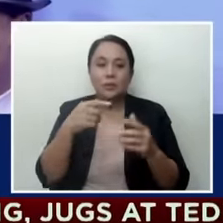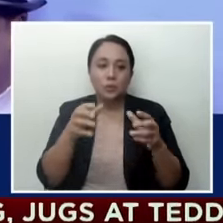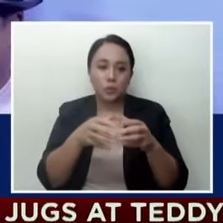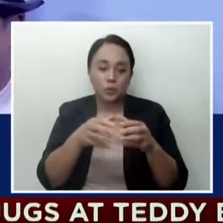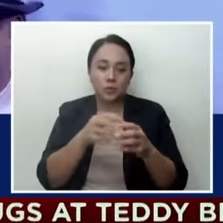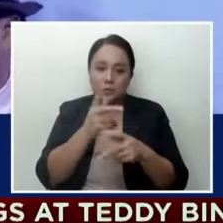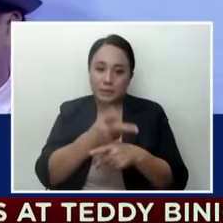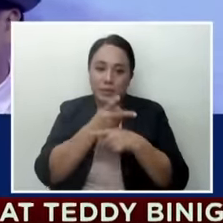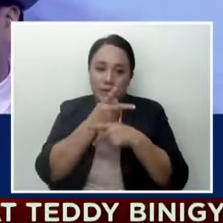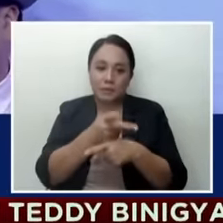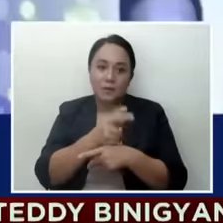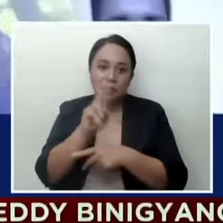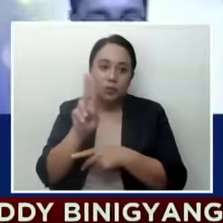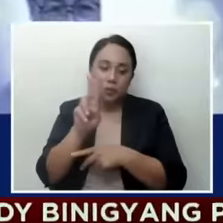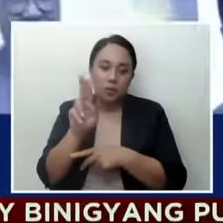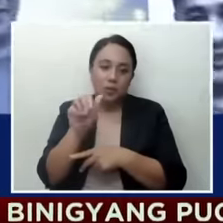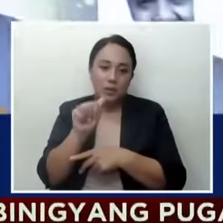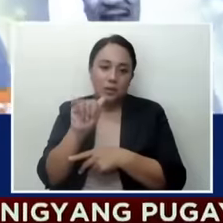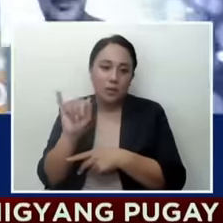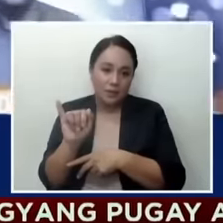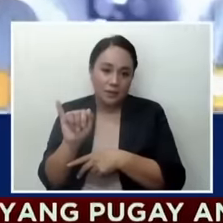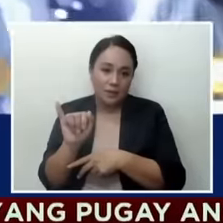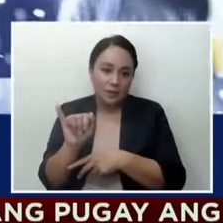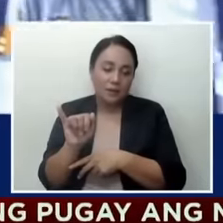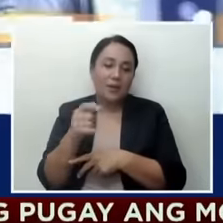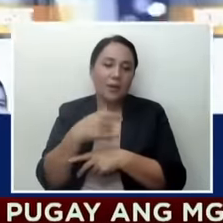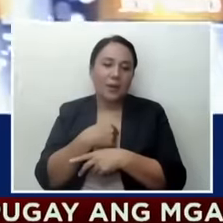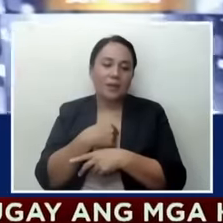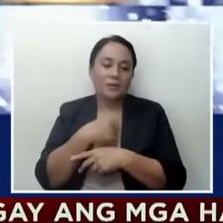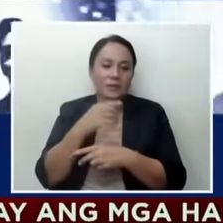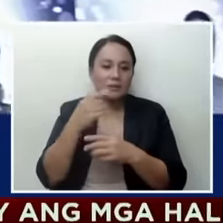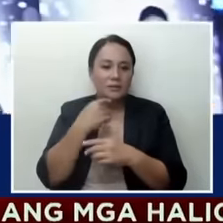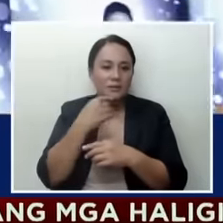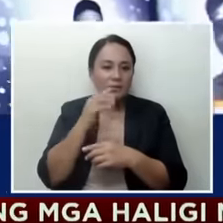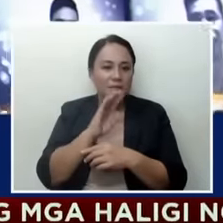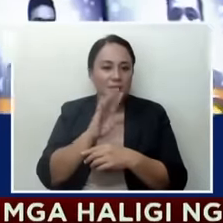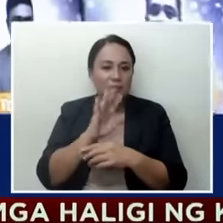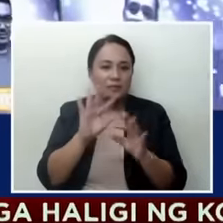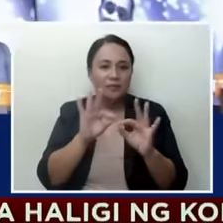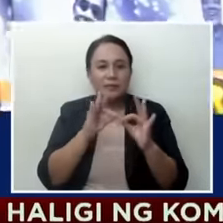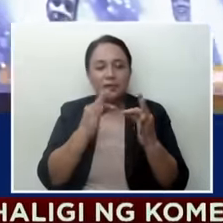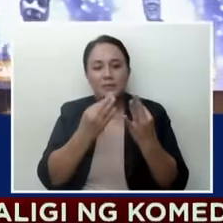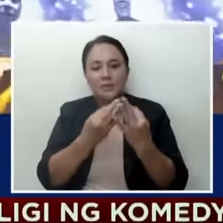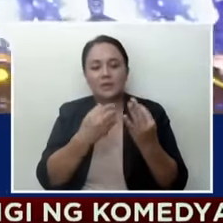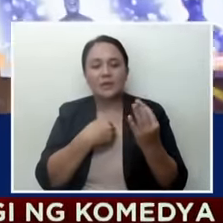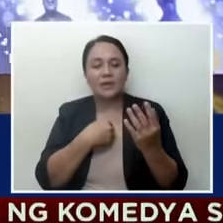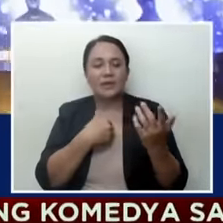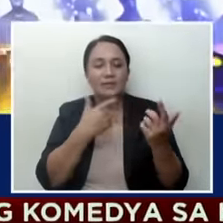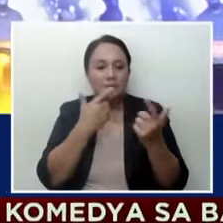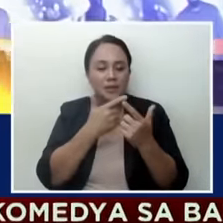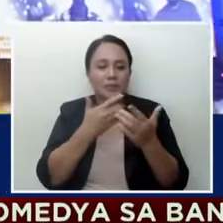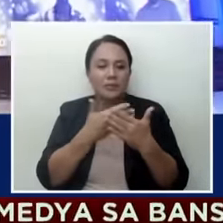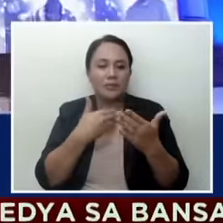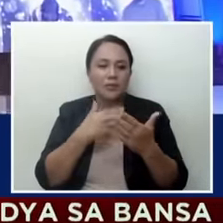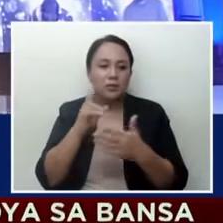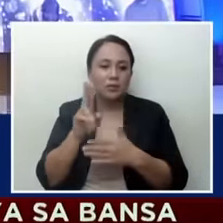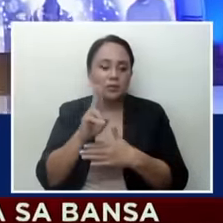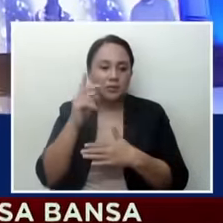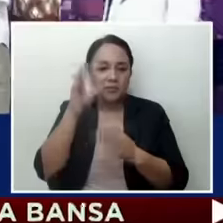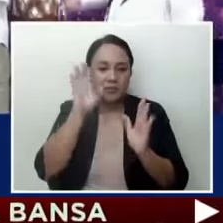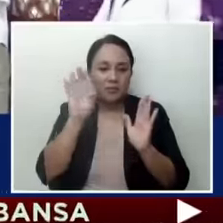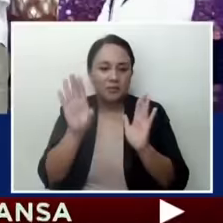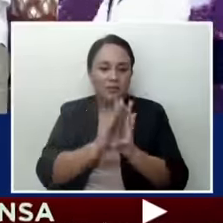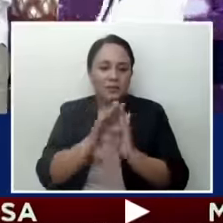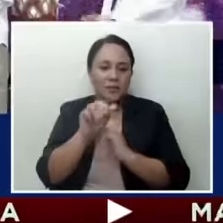sa paggamit ng artificial intelligence. At nagpaalam sila sa mga pamilya ng mga komedyante bago gamitin ang kanilang mga larawan sa